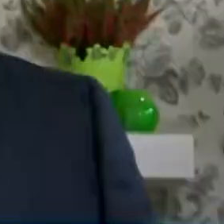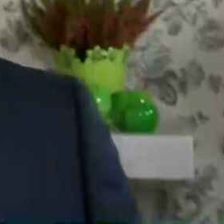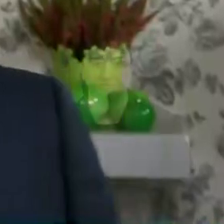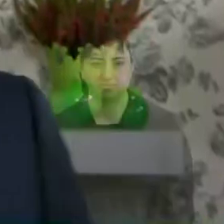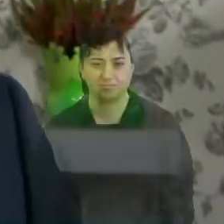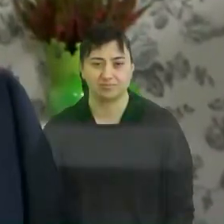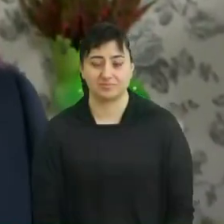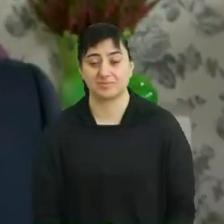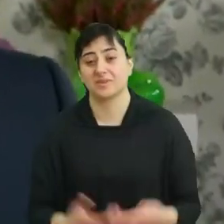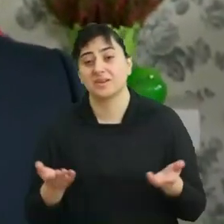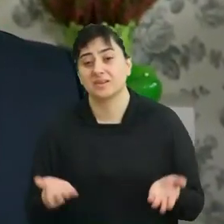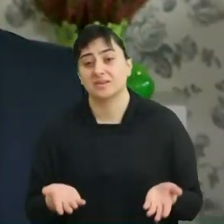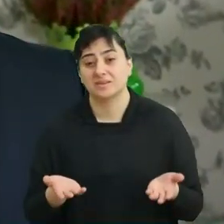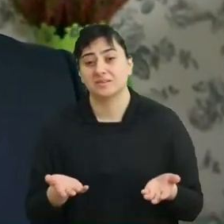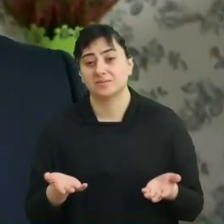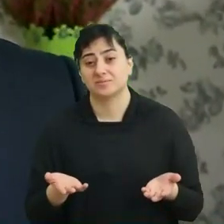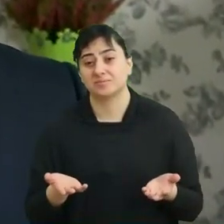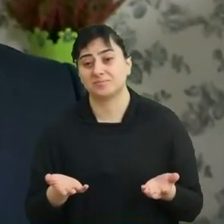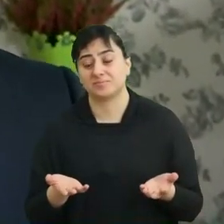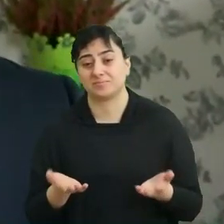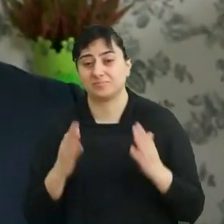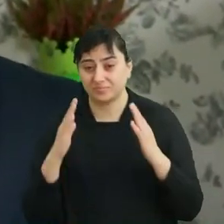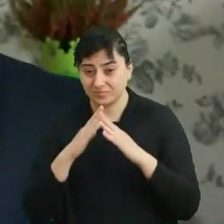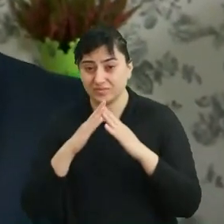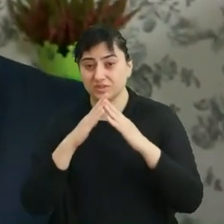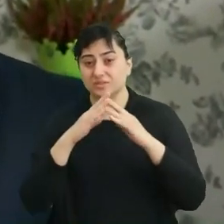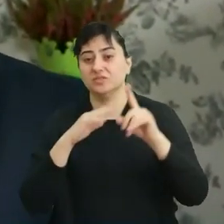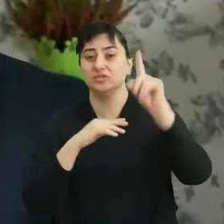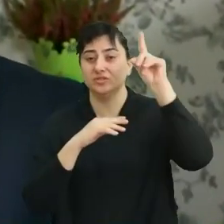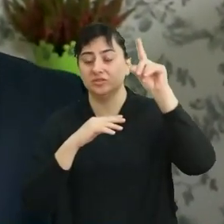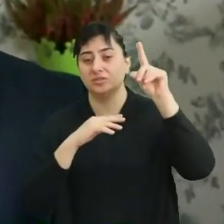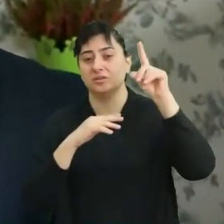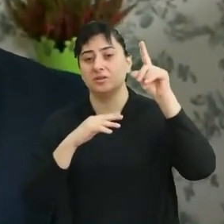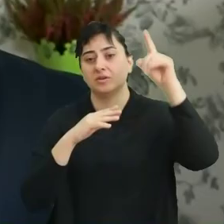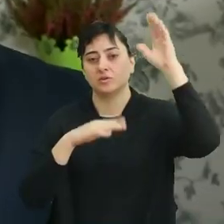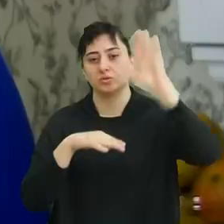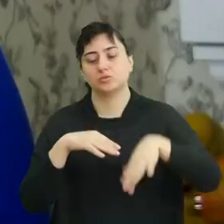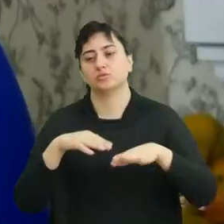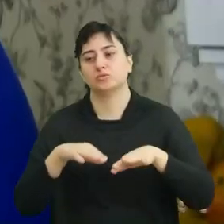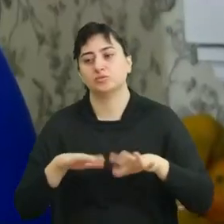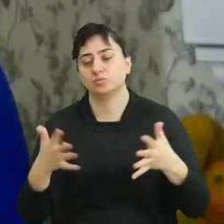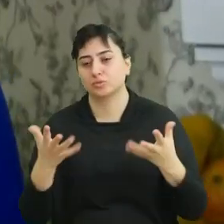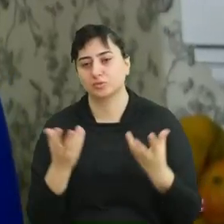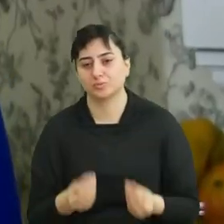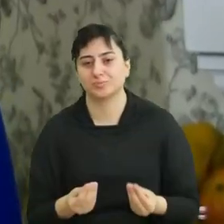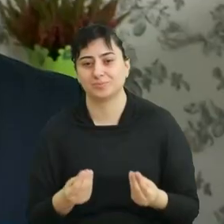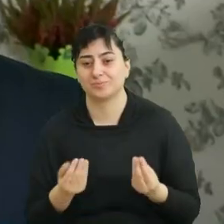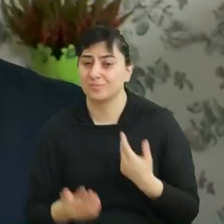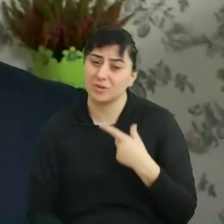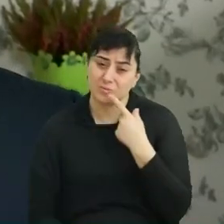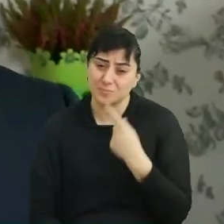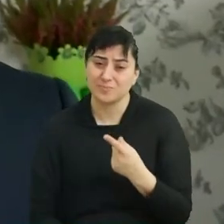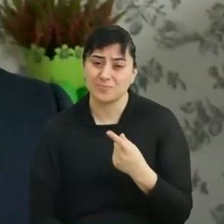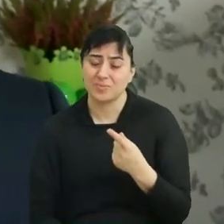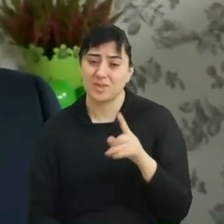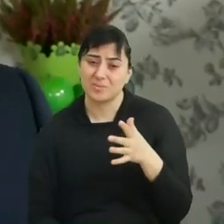bakıyor şu an. Yani evin çatısını tepelerine indirdim ya. Hay diyorum ki